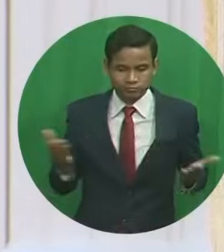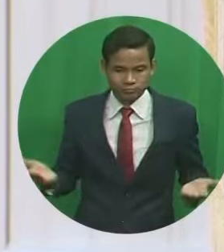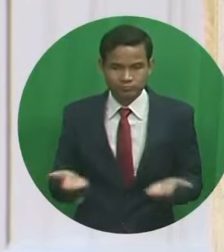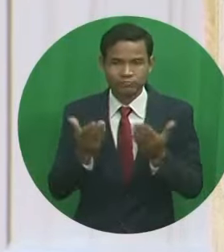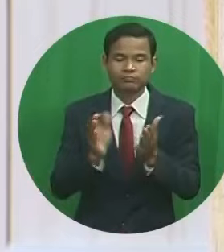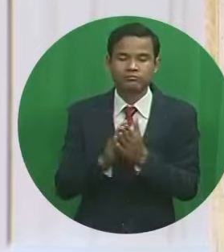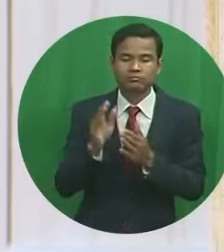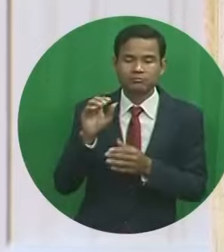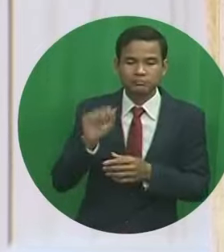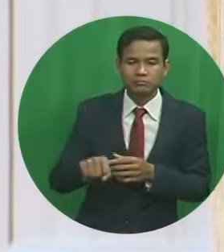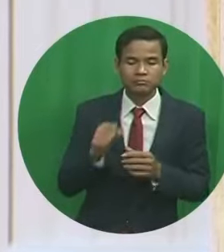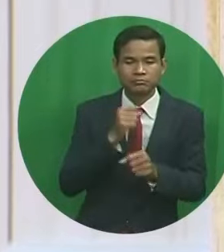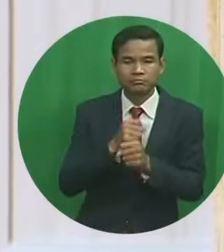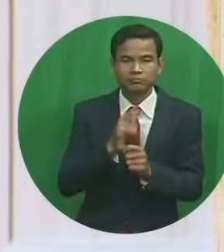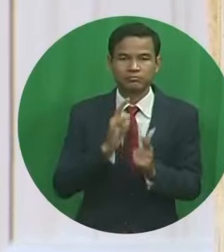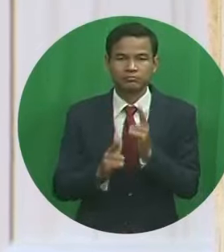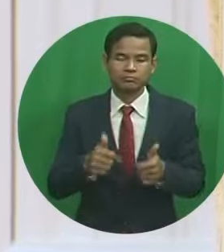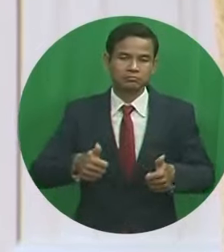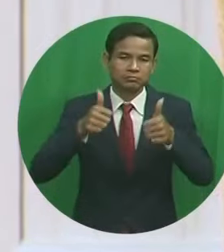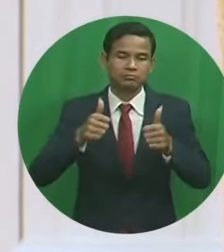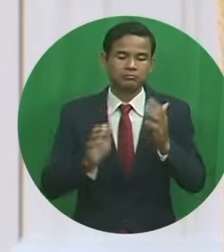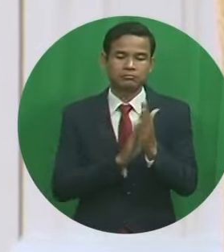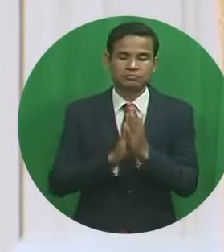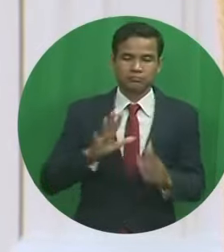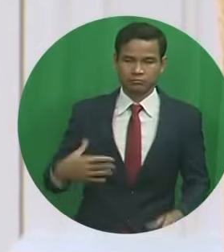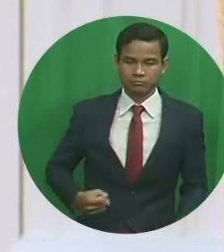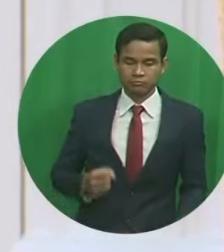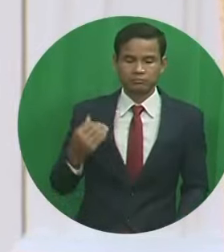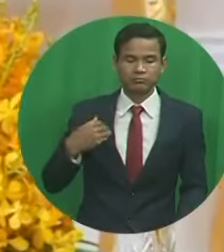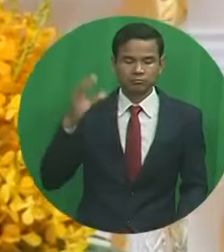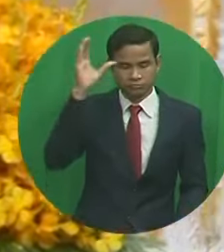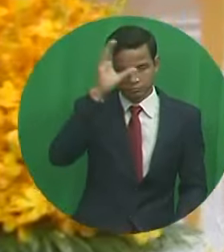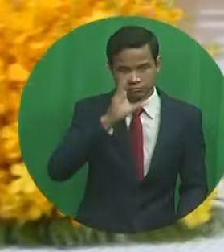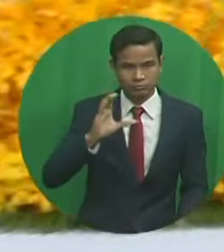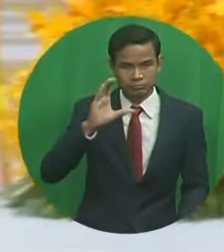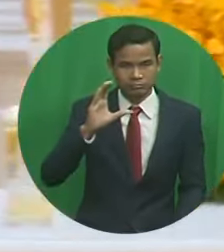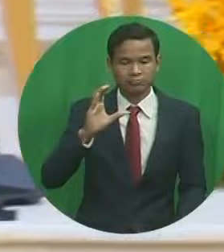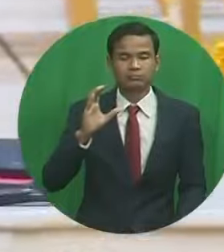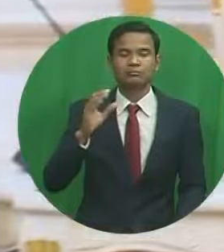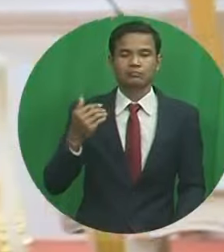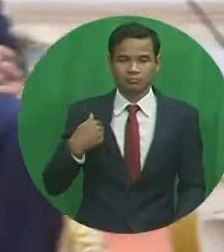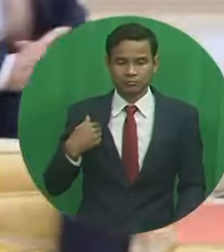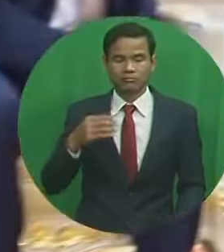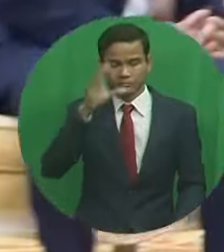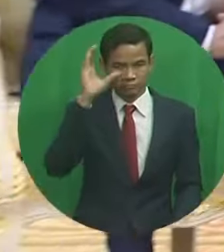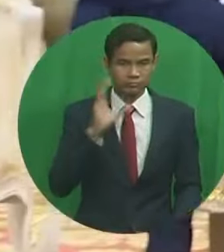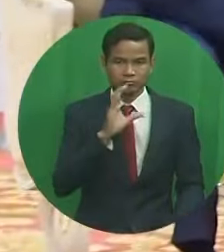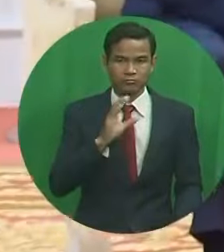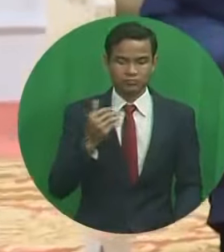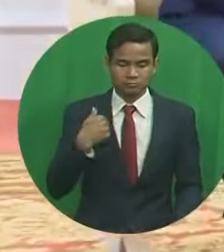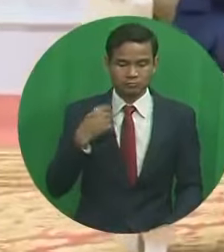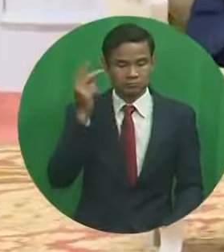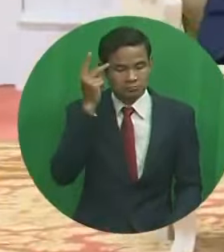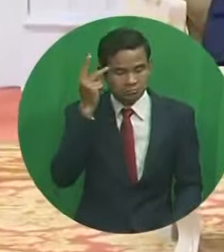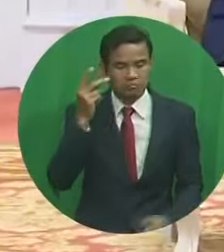ឲ្យតាមរយៈកិច្ចសហប្រតិបត្តិការល្អរវាងកម្ពុជាអេមីរ៉ាតអារ៉ាប់រួមសម្ដេចថាបតីមានជំនឿជឿជាក់ថា